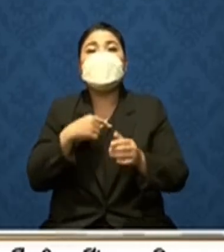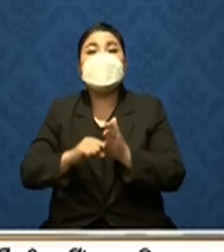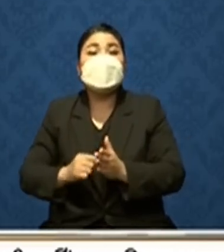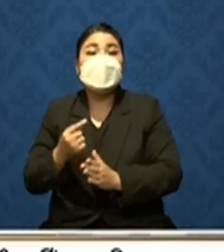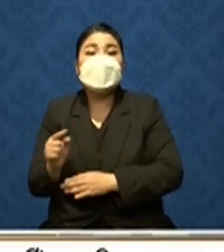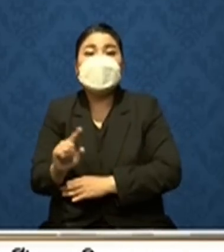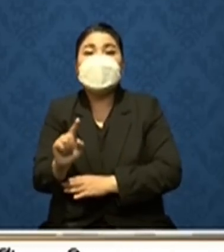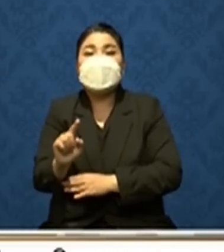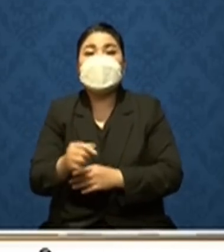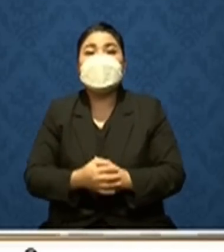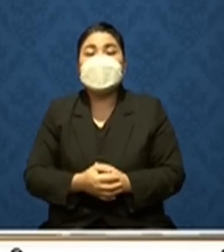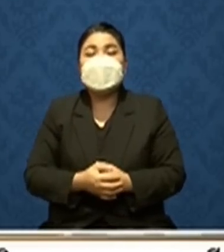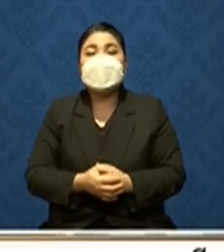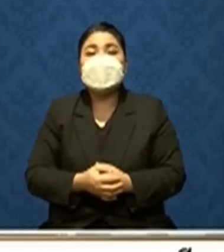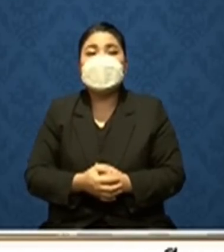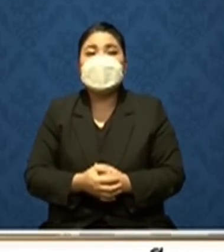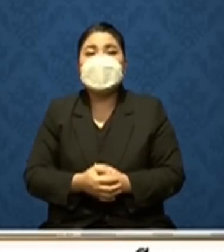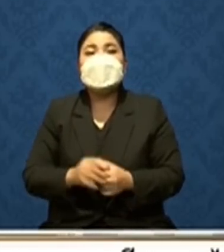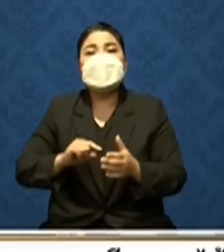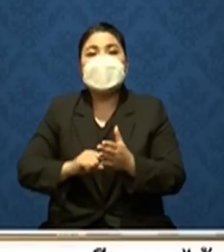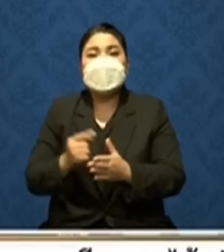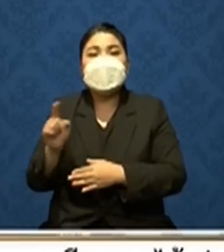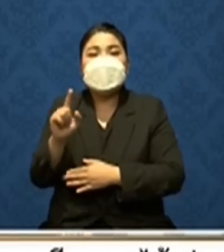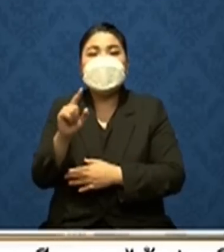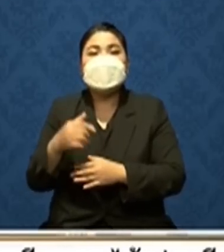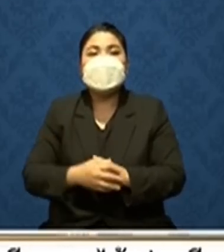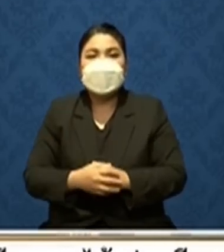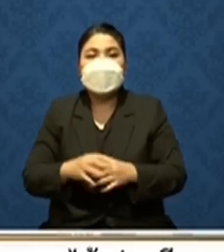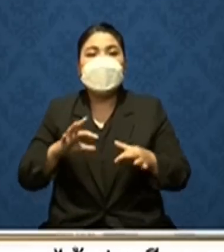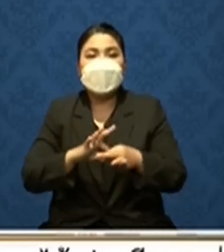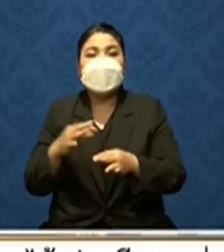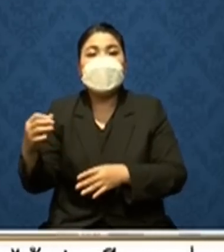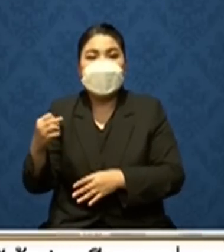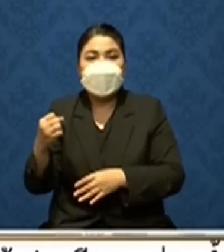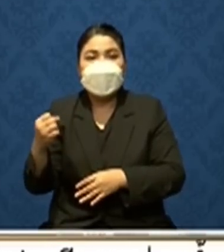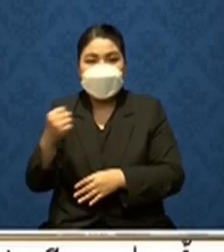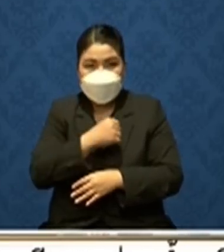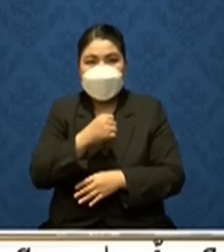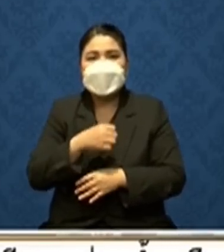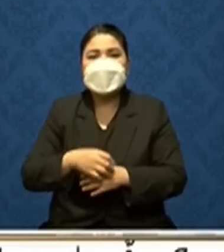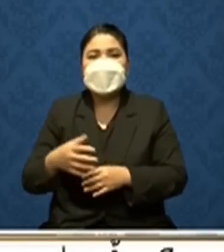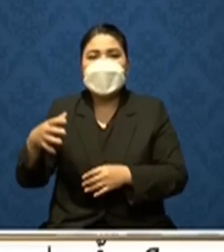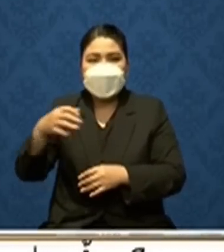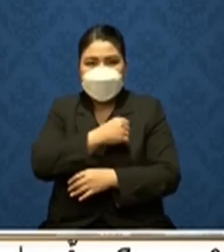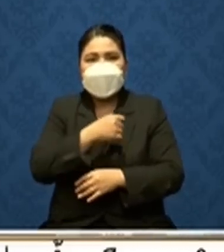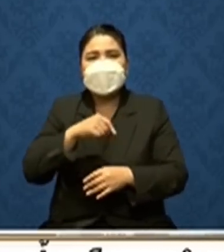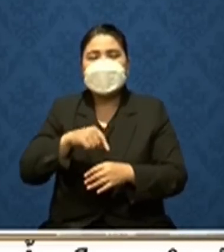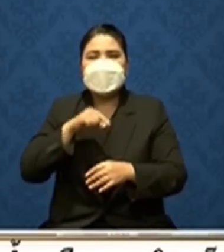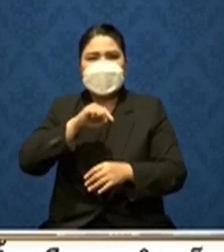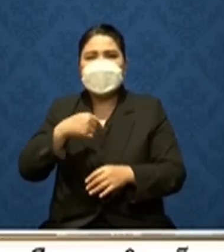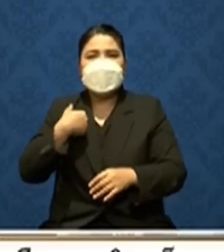กันก็เข้าสู่อำนาจถ้าเป็นผู้นำชื่อไร้ความชอบธรรม